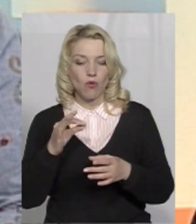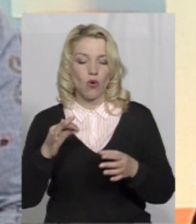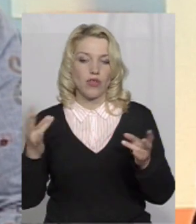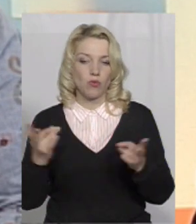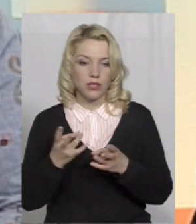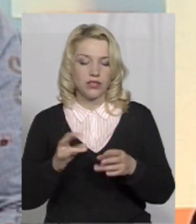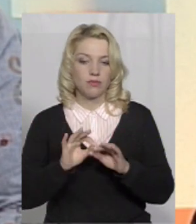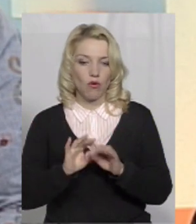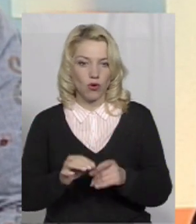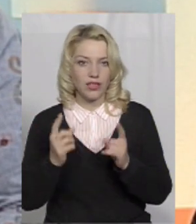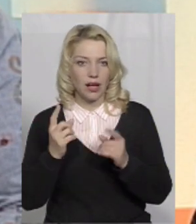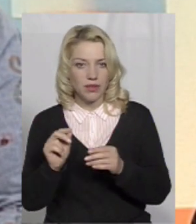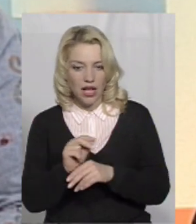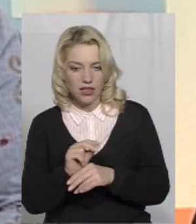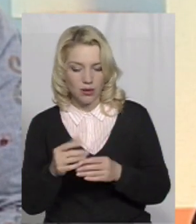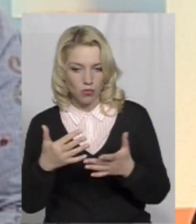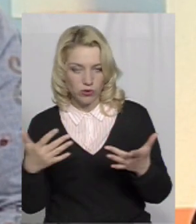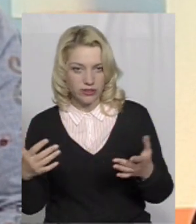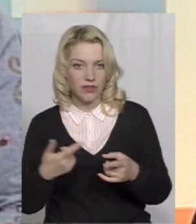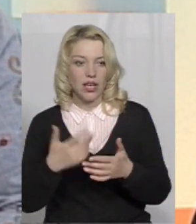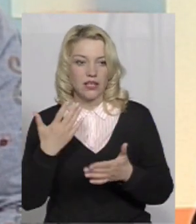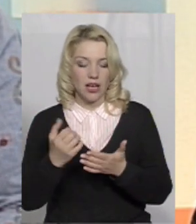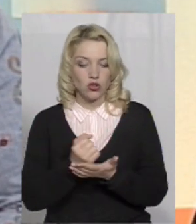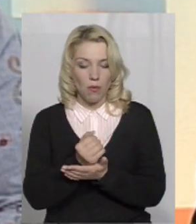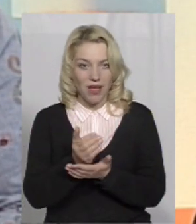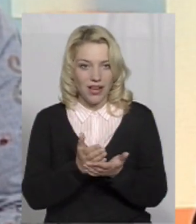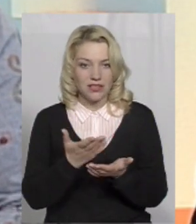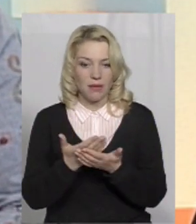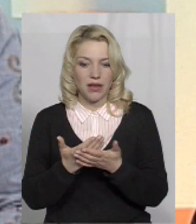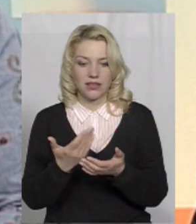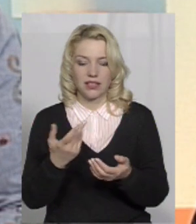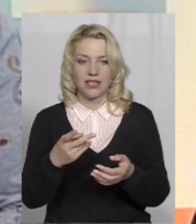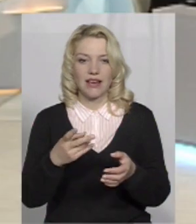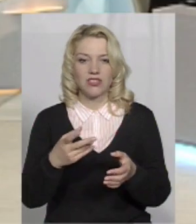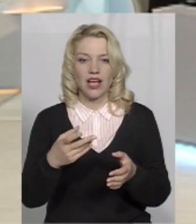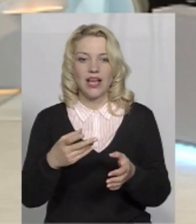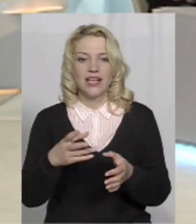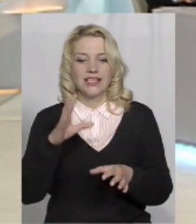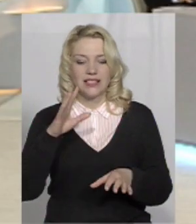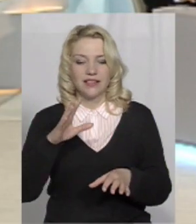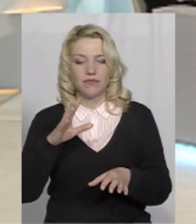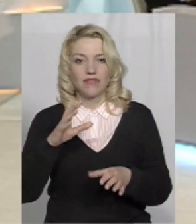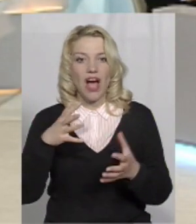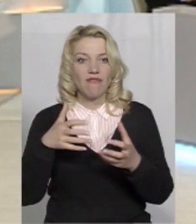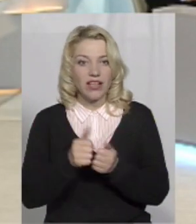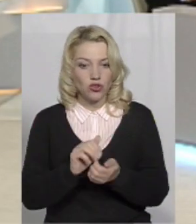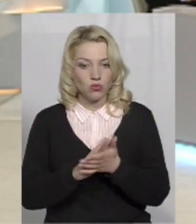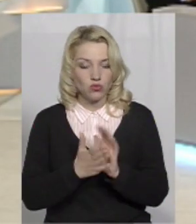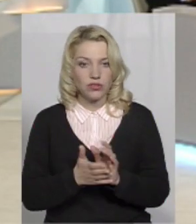ремонтів. Тобто це його функція, щоб, якщо мережі знаходяться там в аварійному, критичному стані, це обов'язково